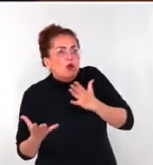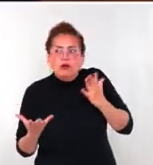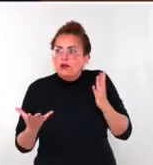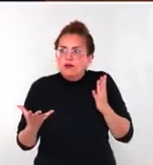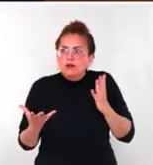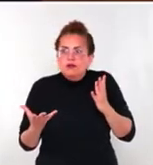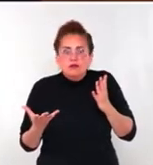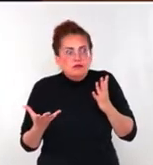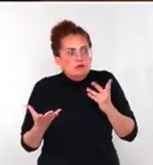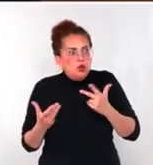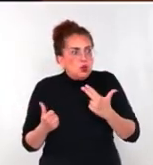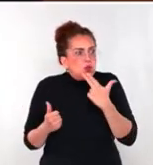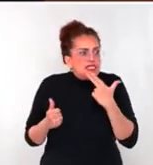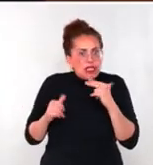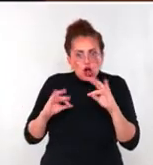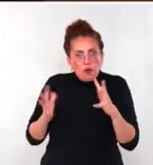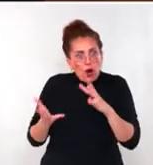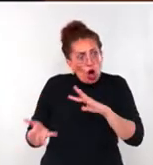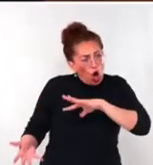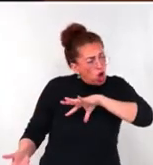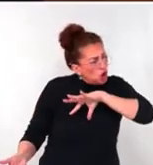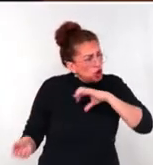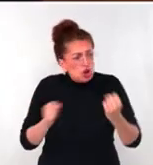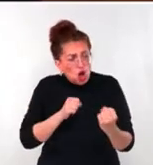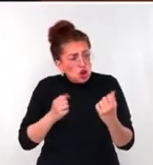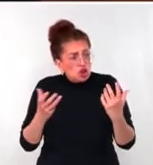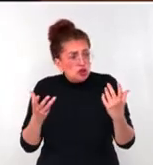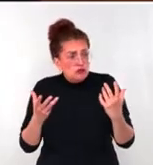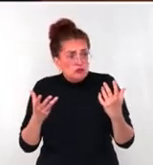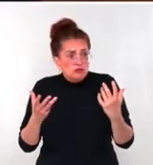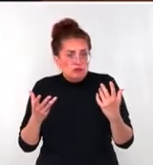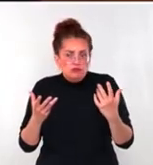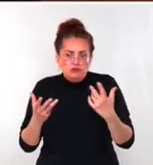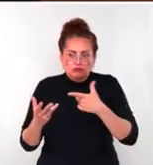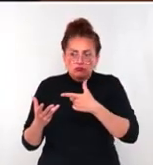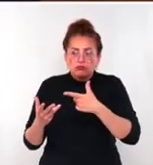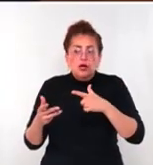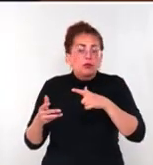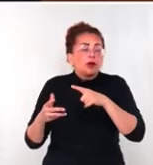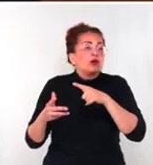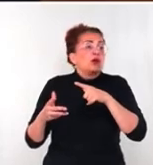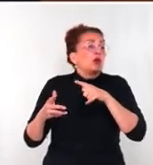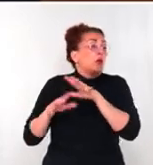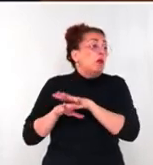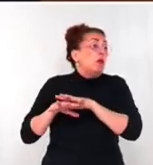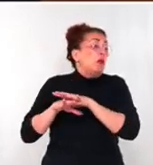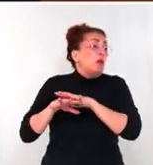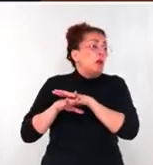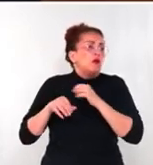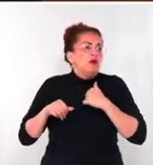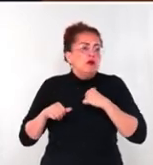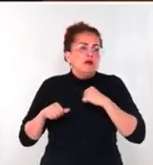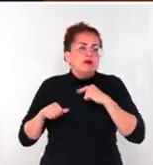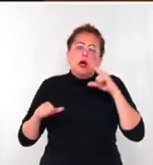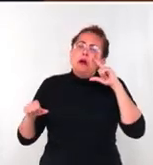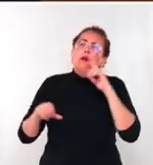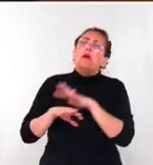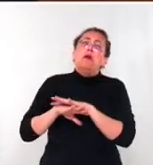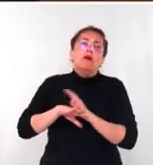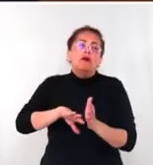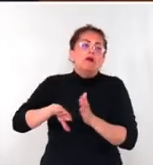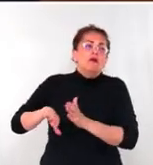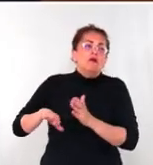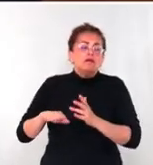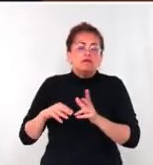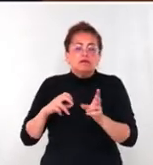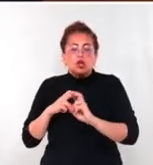d'usage conséquent, je ne vois donc pas comment vous pouvez passer à côté de ce sujet dans un rapport comme celui-ci qui parle justement des reports de transport